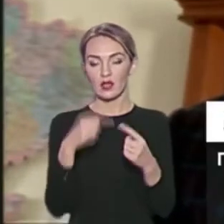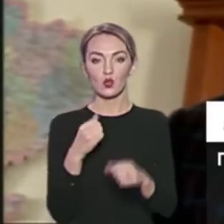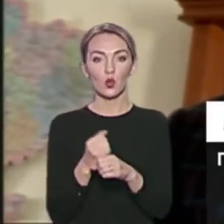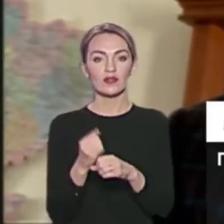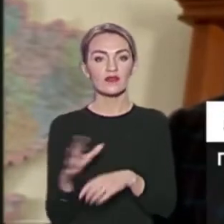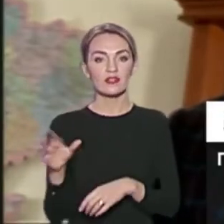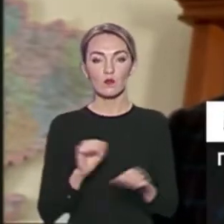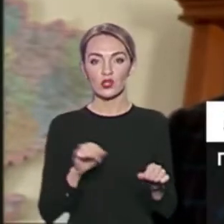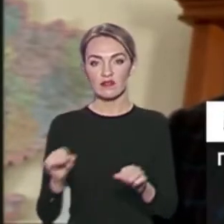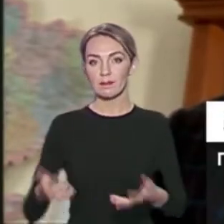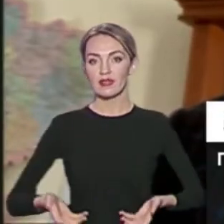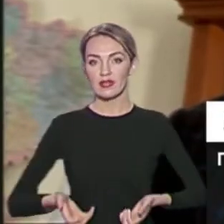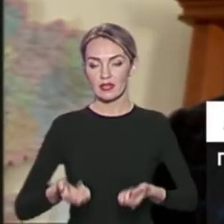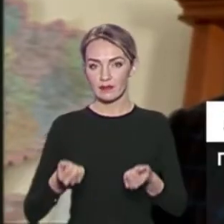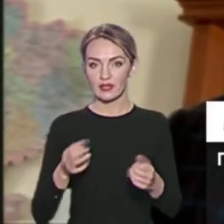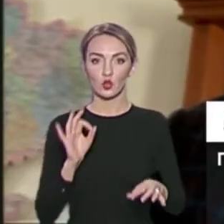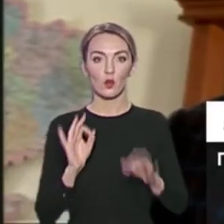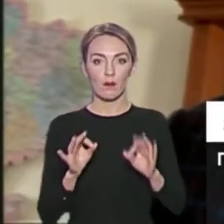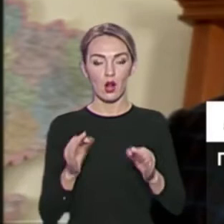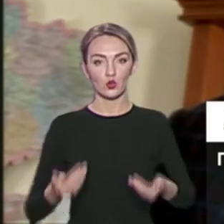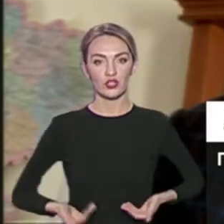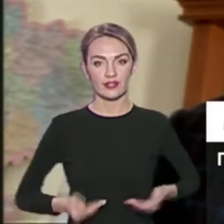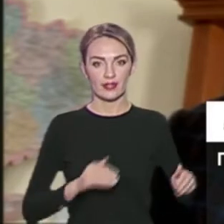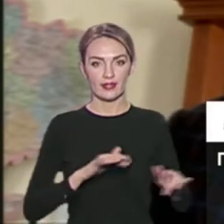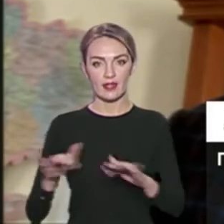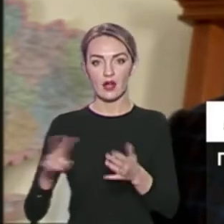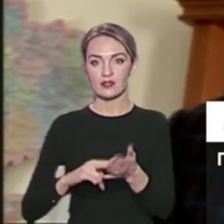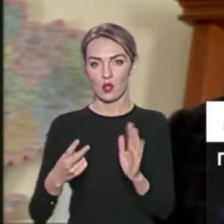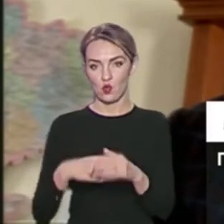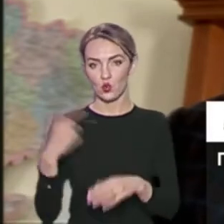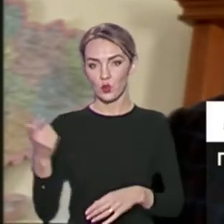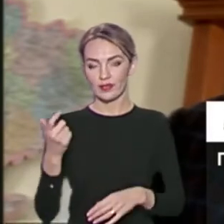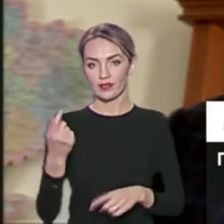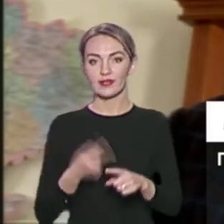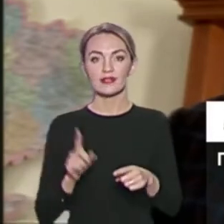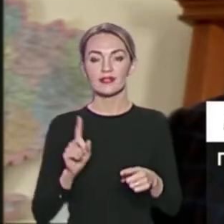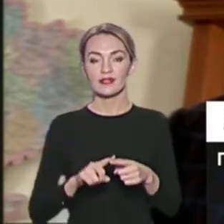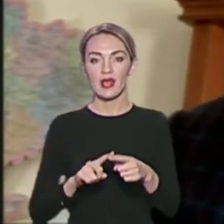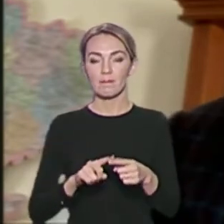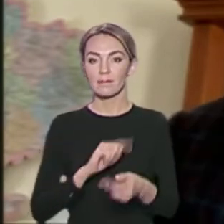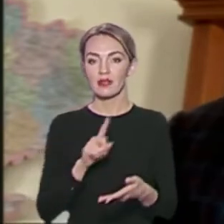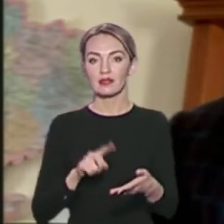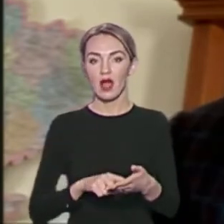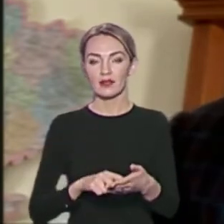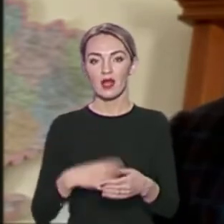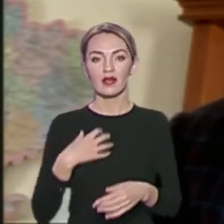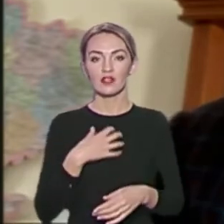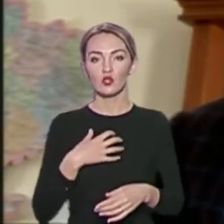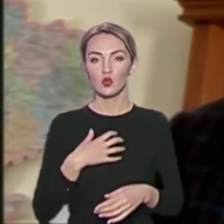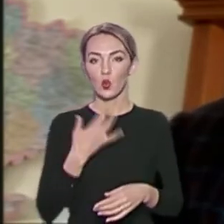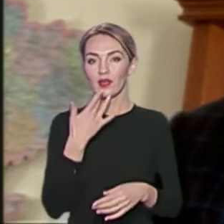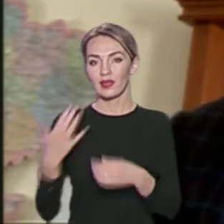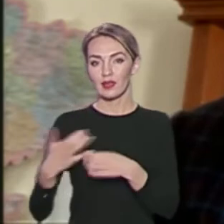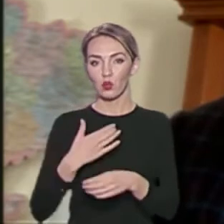того, аби підтримати нормальну життєдіяльність і економіки. Тому що це питання і критичного імпорту, того ж самого медобладнання, про